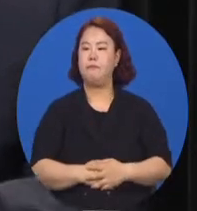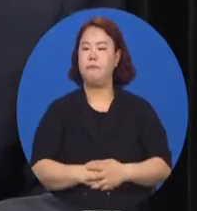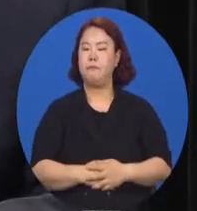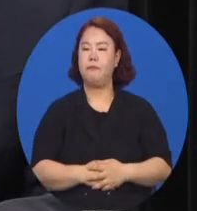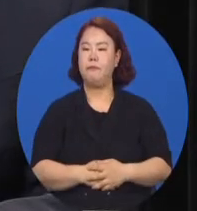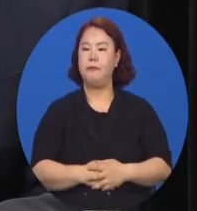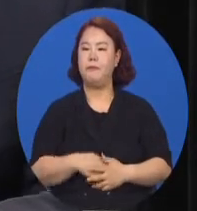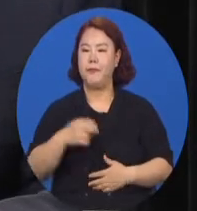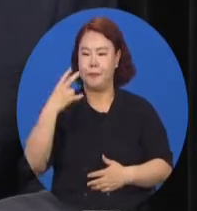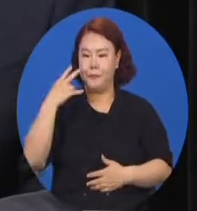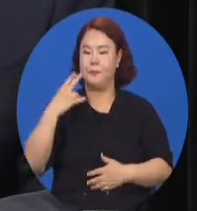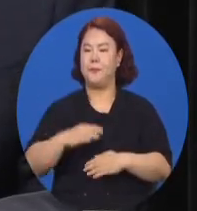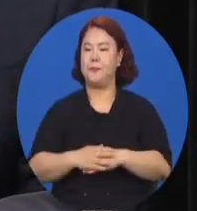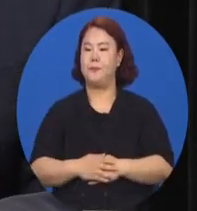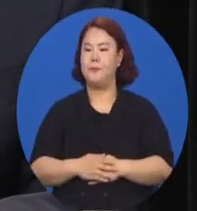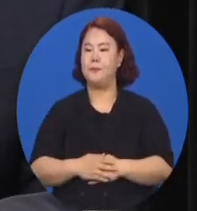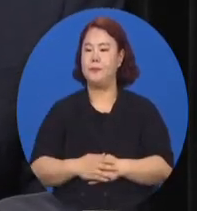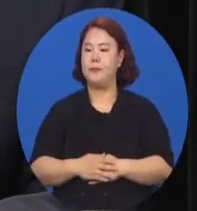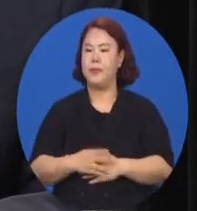예.